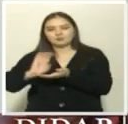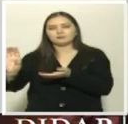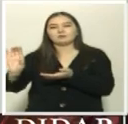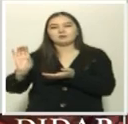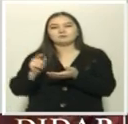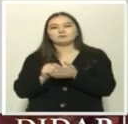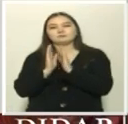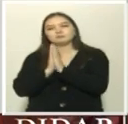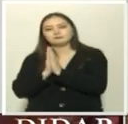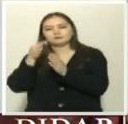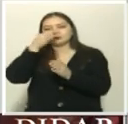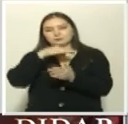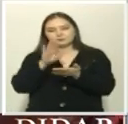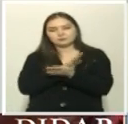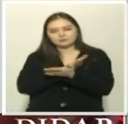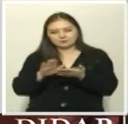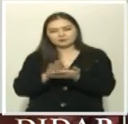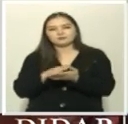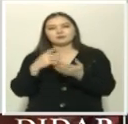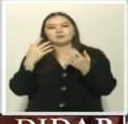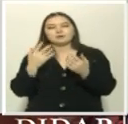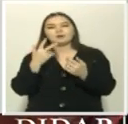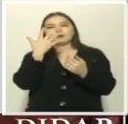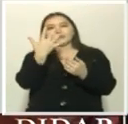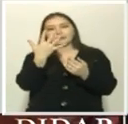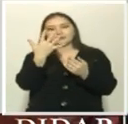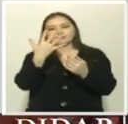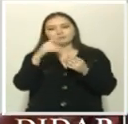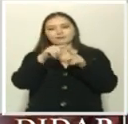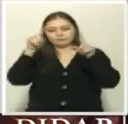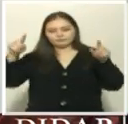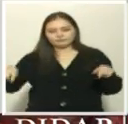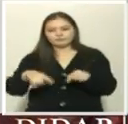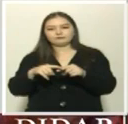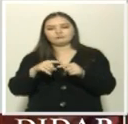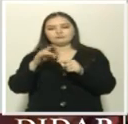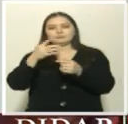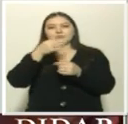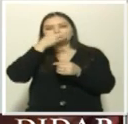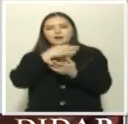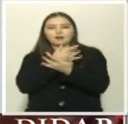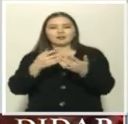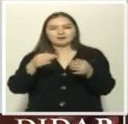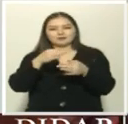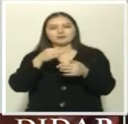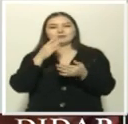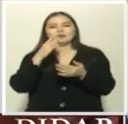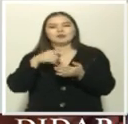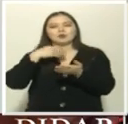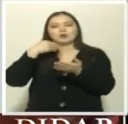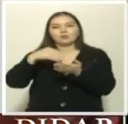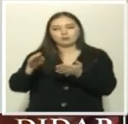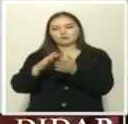часть препаратов, у нас уже закуплены единым дистрибьютором. Заявки в рамках поступления